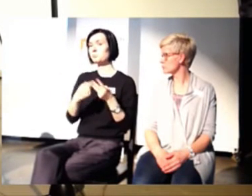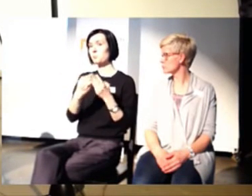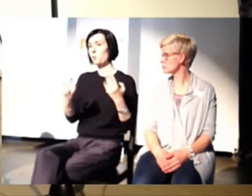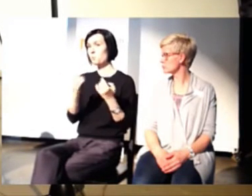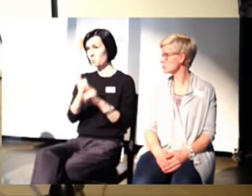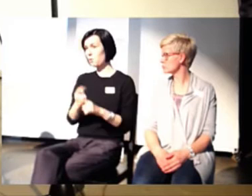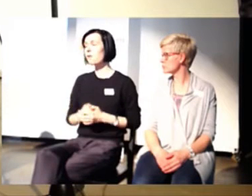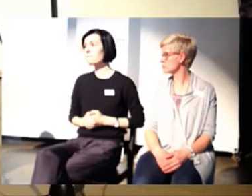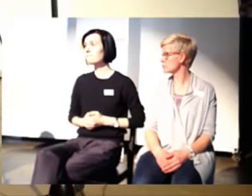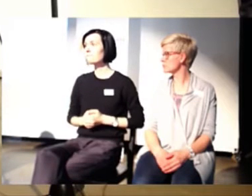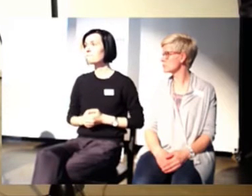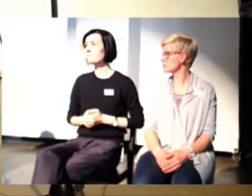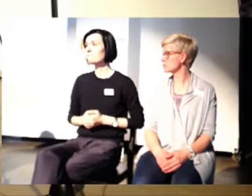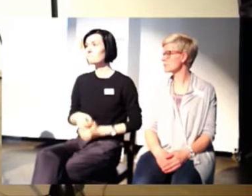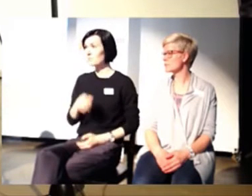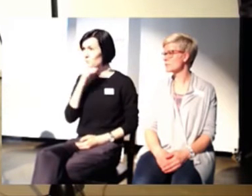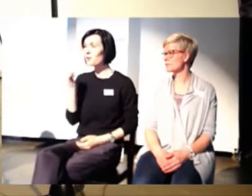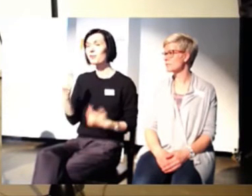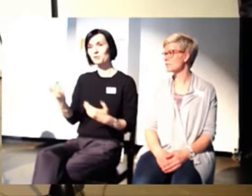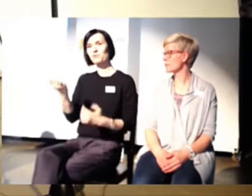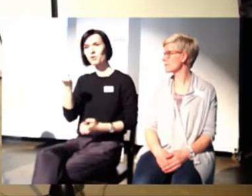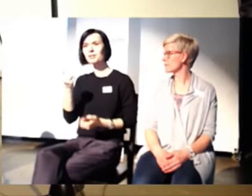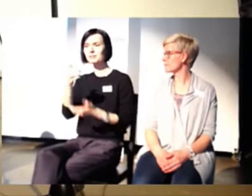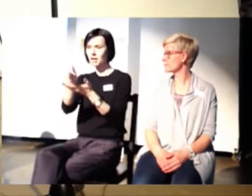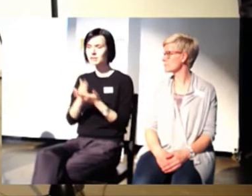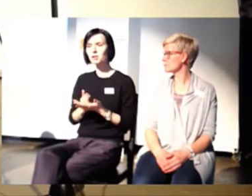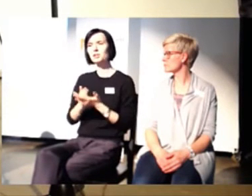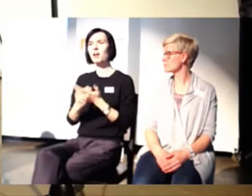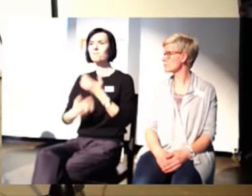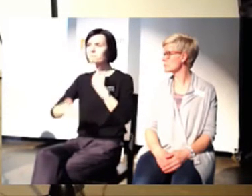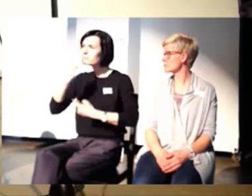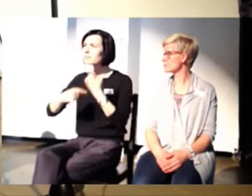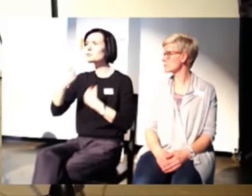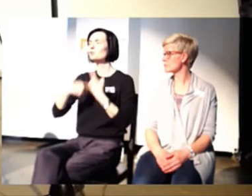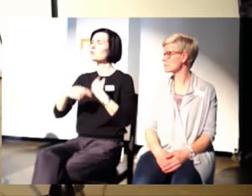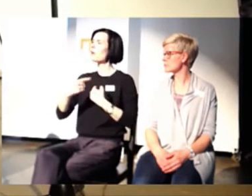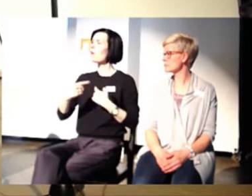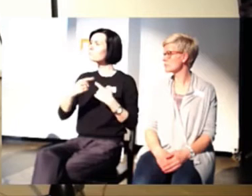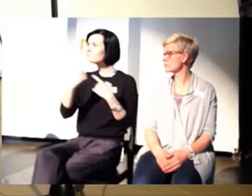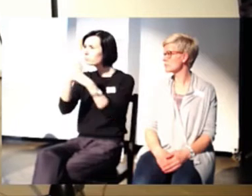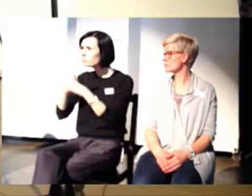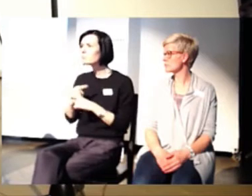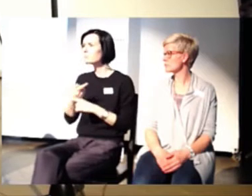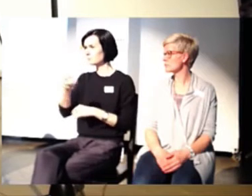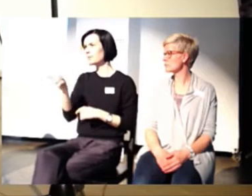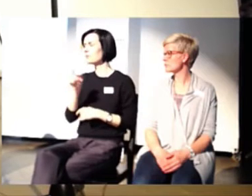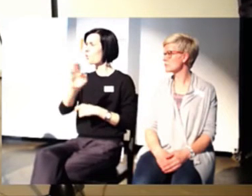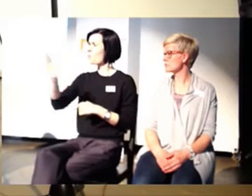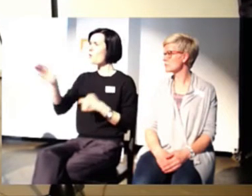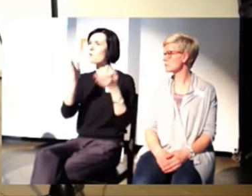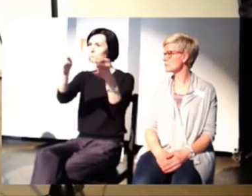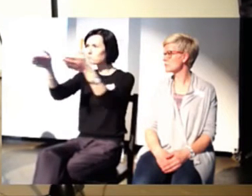saadaan asioita nostettua pöydälle ja keskusteluja käänneltäväksi. Nyt ei ole tärkeä rooli siinä, että saadaan